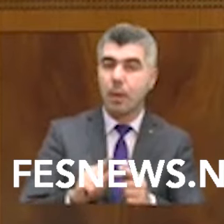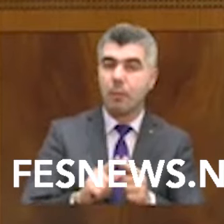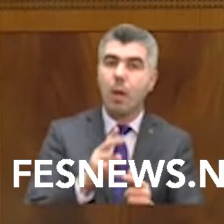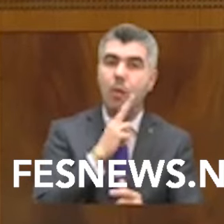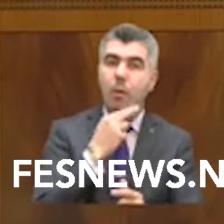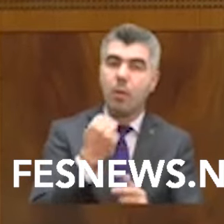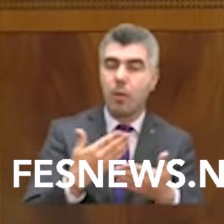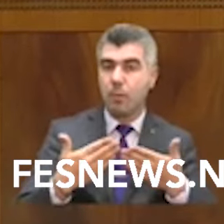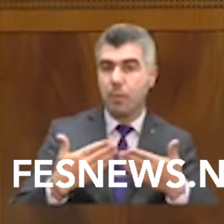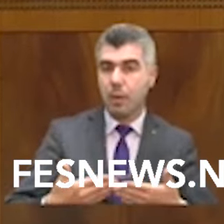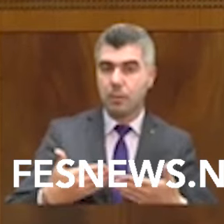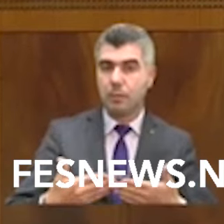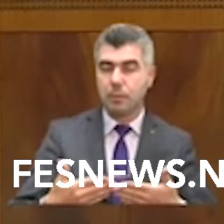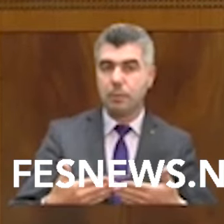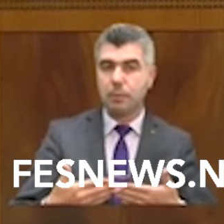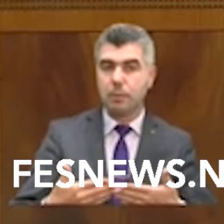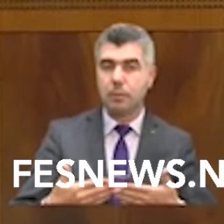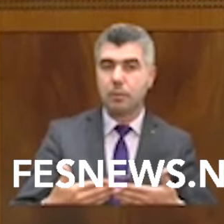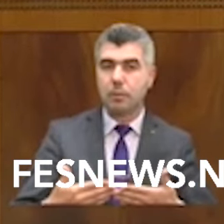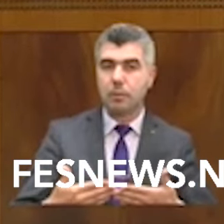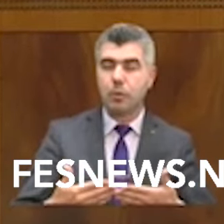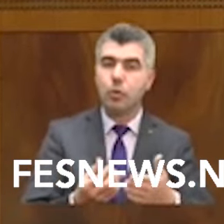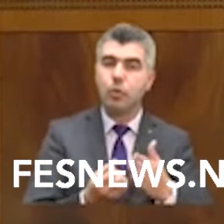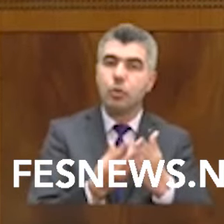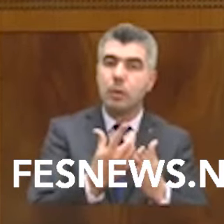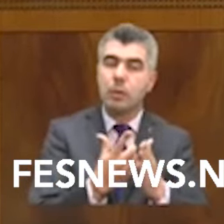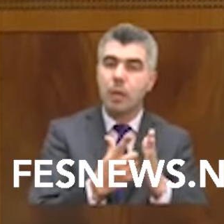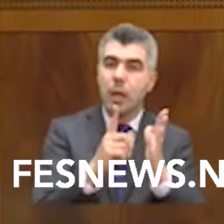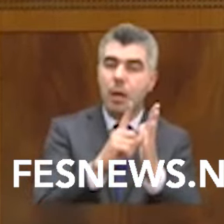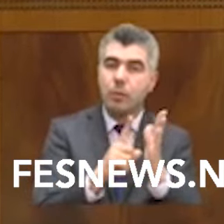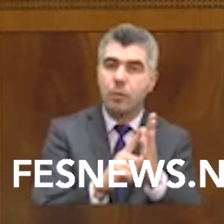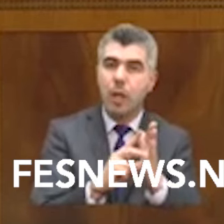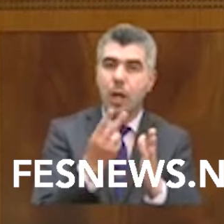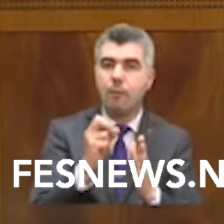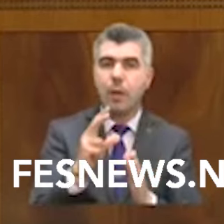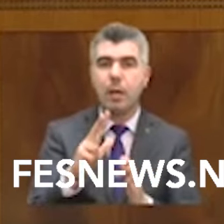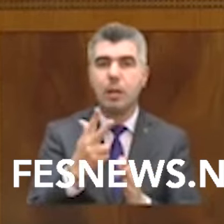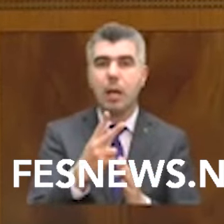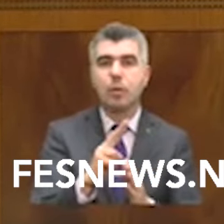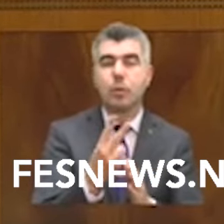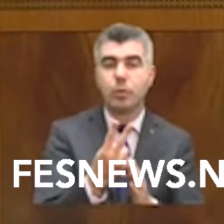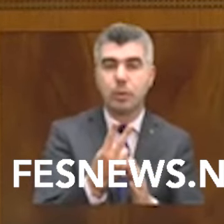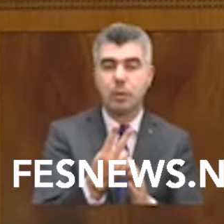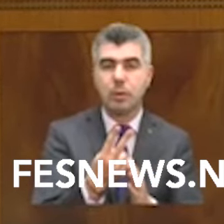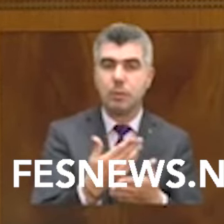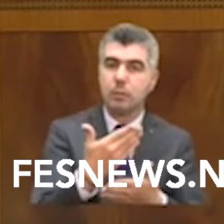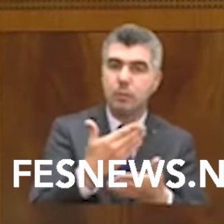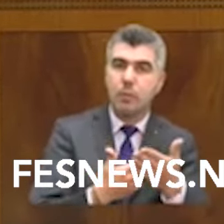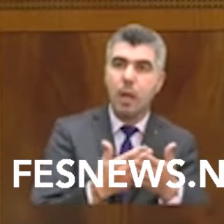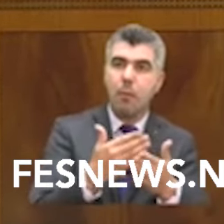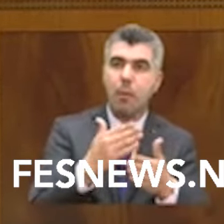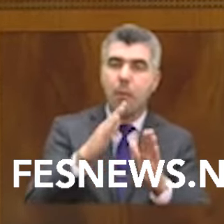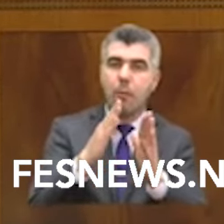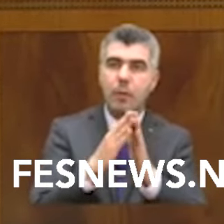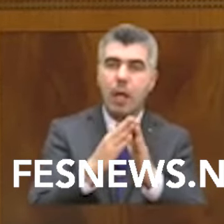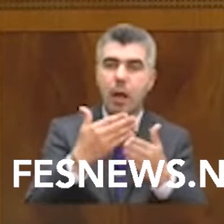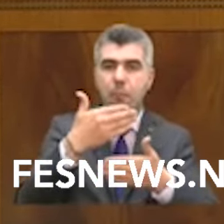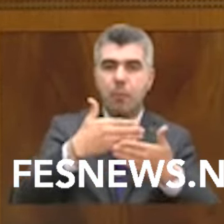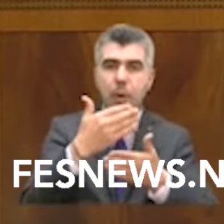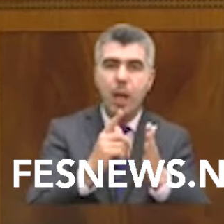الحكومة جابت المصوم الجديد في ماي 2023 ديال رخص التسوية بالنسبة للبنايات غير قانونية